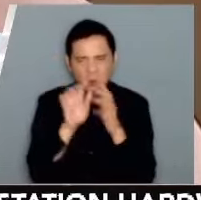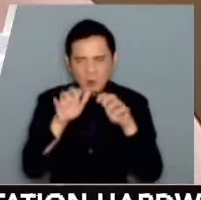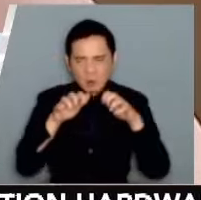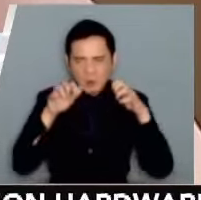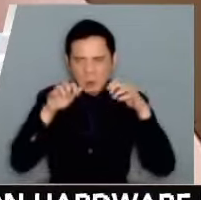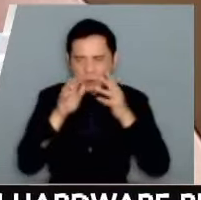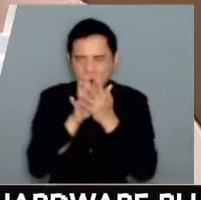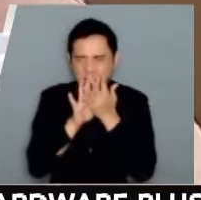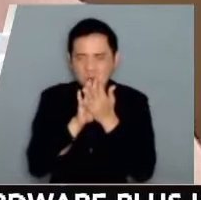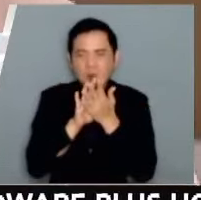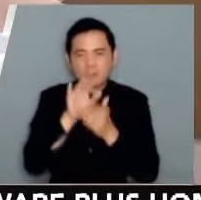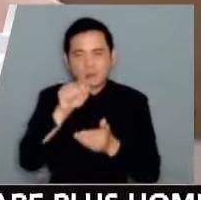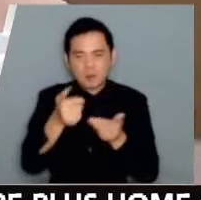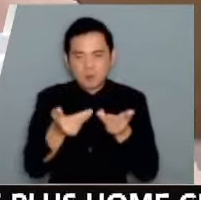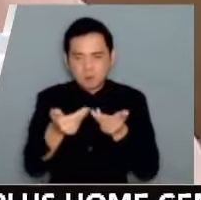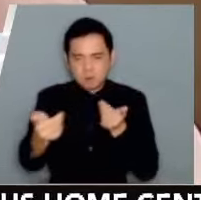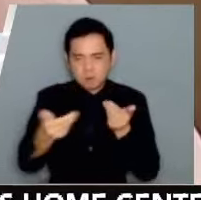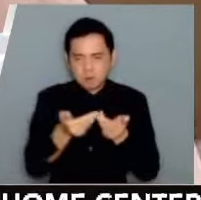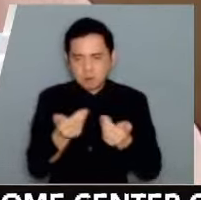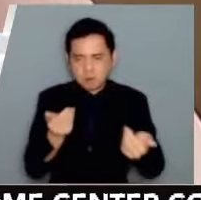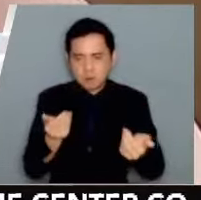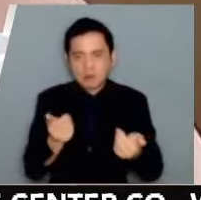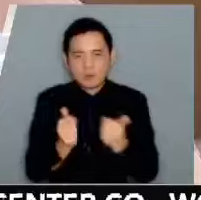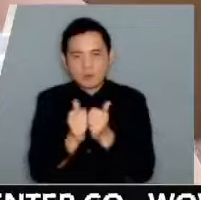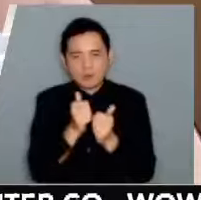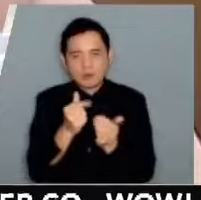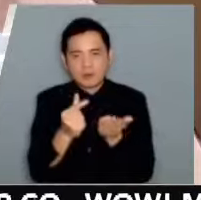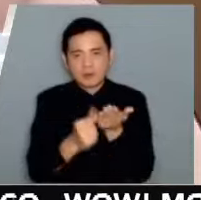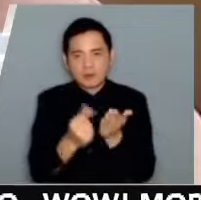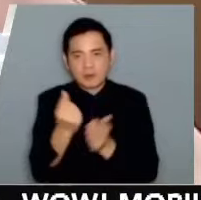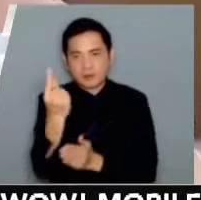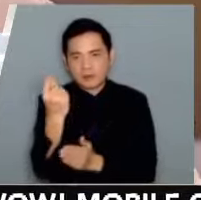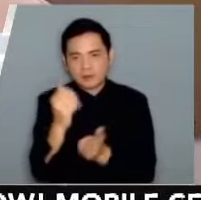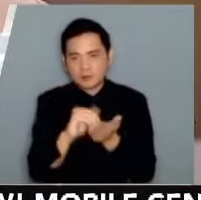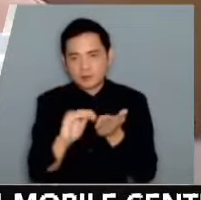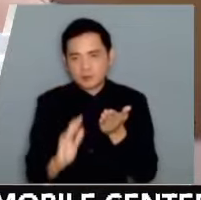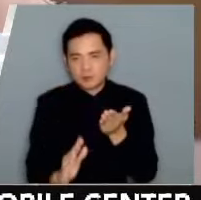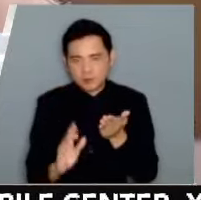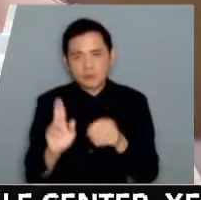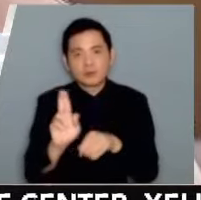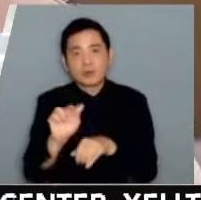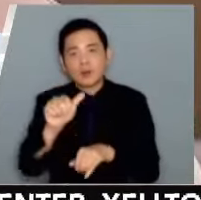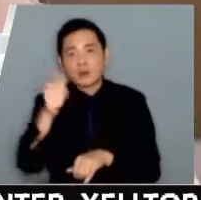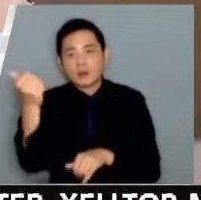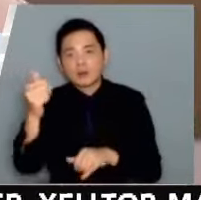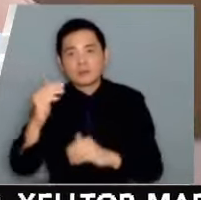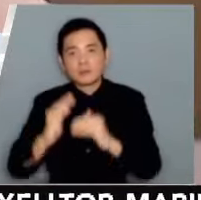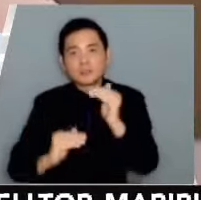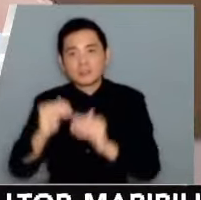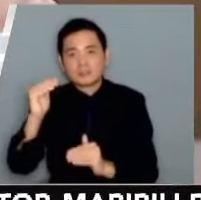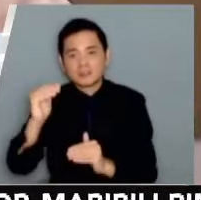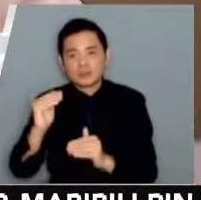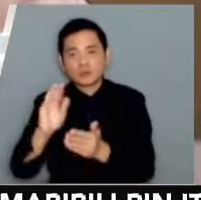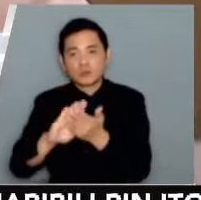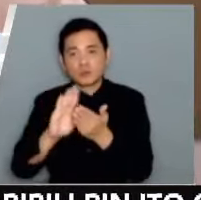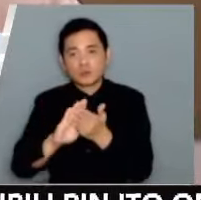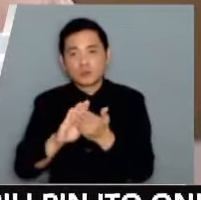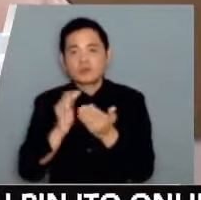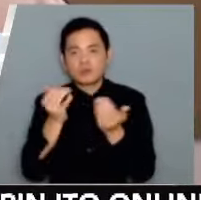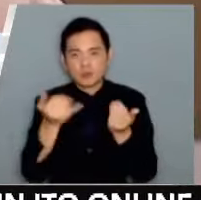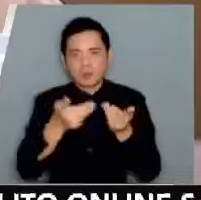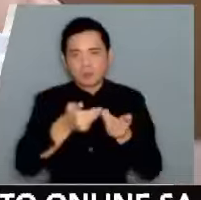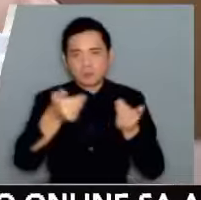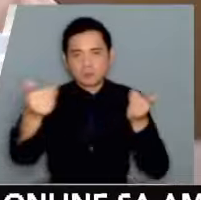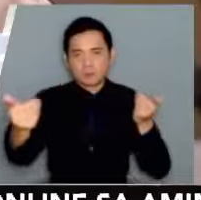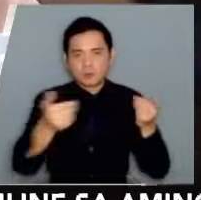ng incoming grade 11 namin sa ibang public schools. So ngayon nasa ibang public schools sila na nearby. Kaya